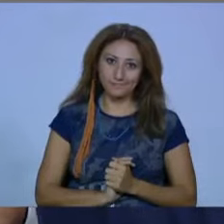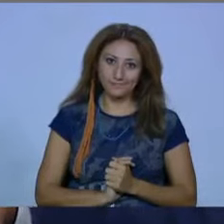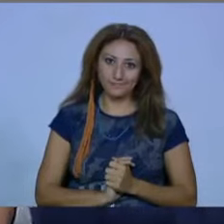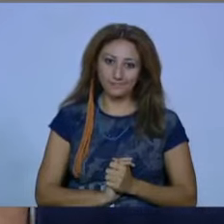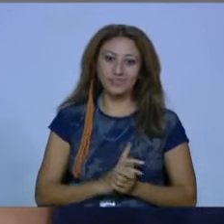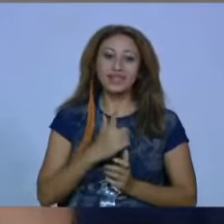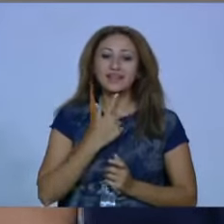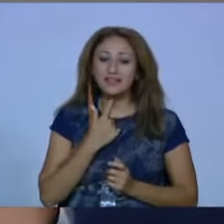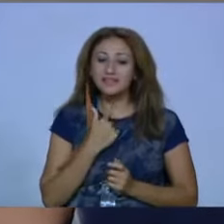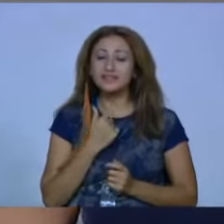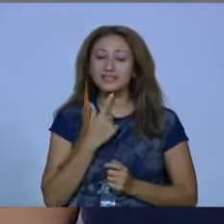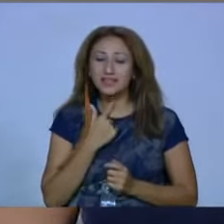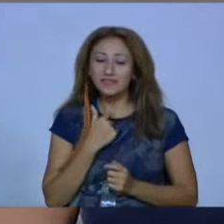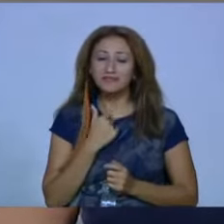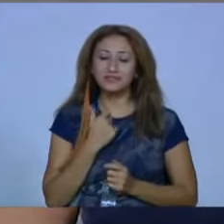نفسي كان